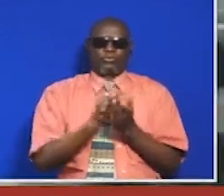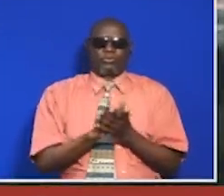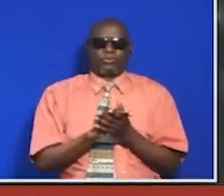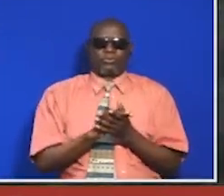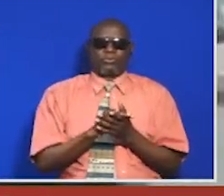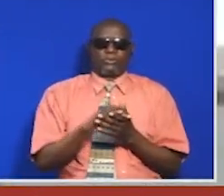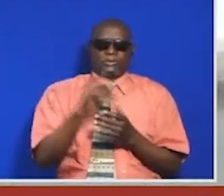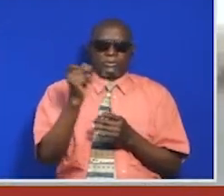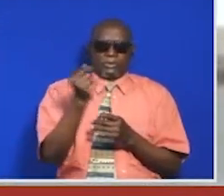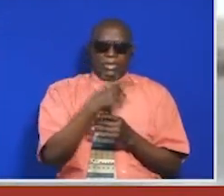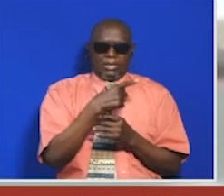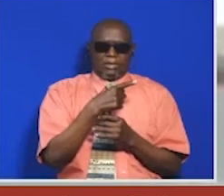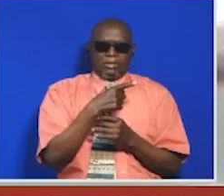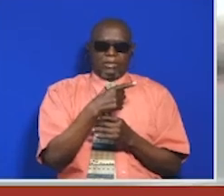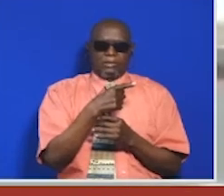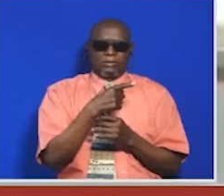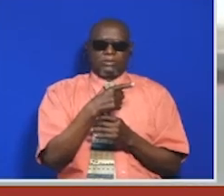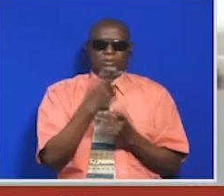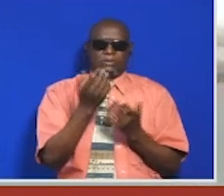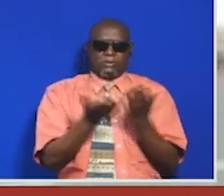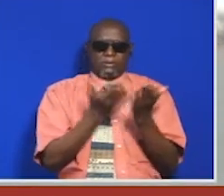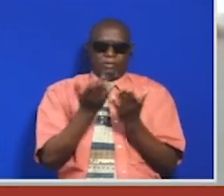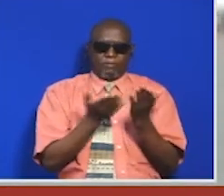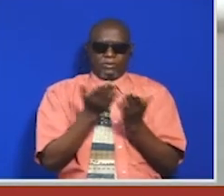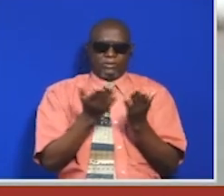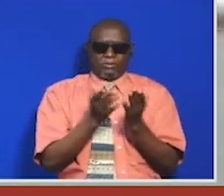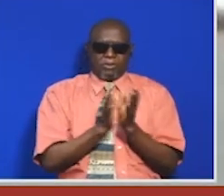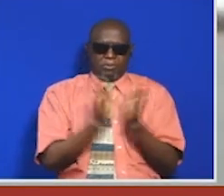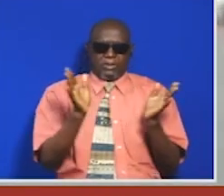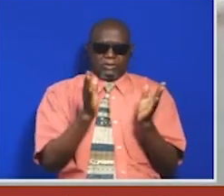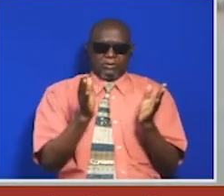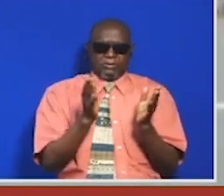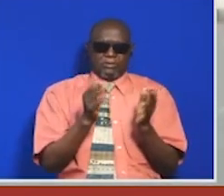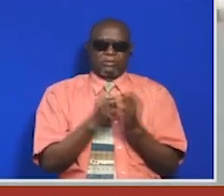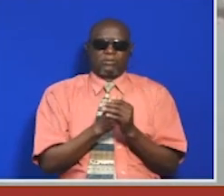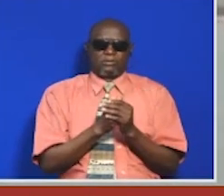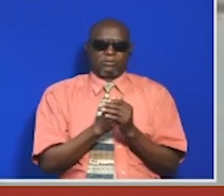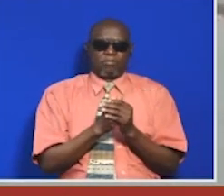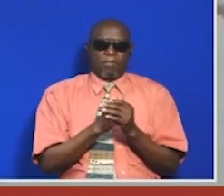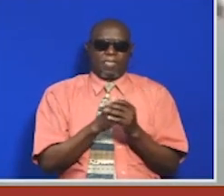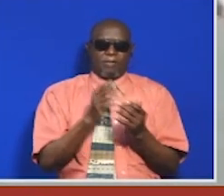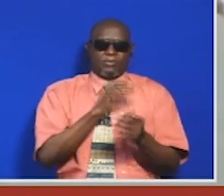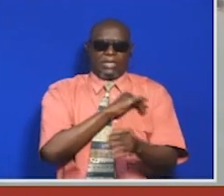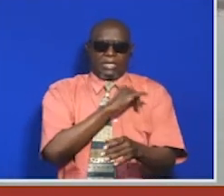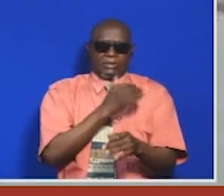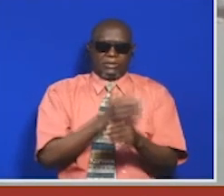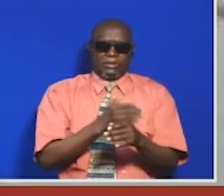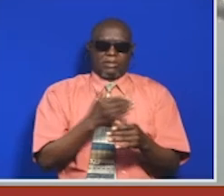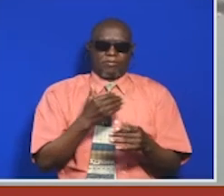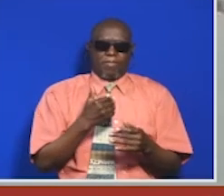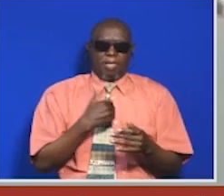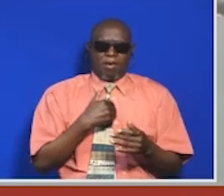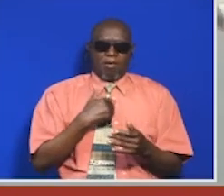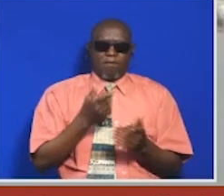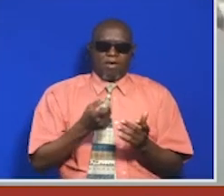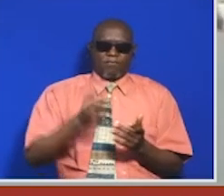umma na kutengwa kwa hazina ya dharura ili kuwasaidia wafanyabiashara wadogo wadogo. Nigeria, ambayo inakabiliwa na swala la kupanda kwa gharama